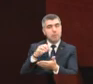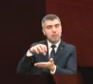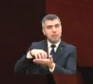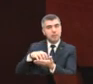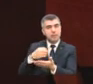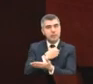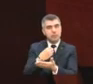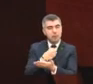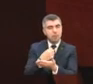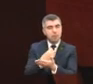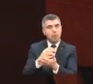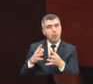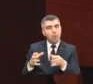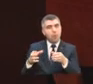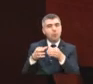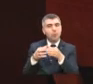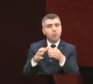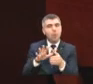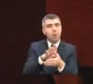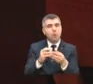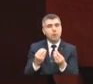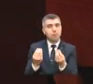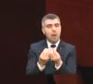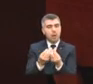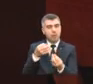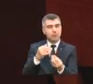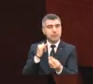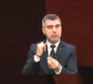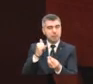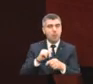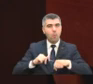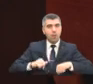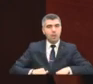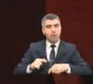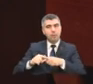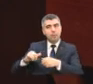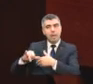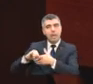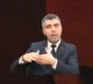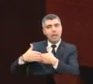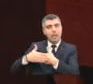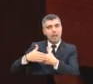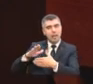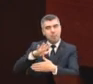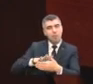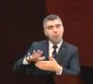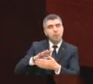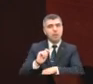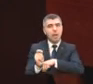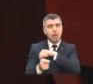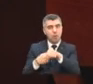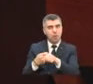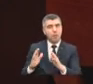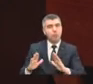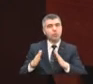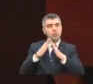والمشاركة الجماعية في المجال الصحي، إضافة إلى الإسهام الكبير للوزارة في برنامج تقليص الفوارق المجالية والاجتماعية بالعالم القروي والمناطق